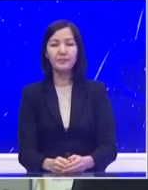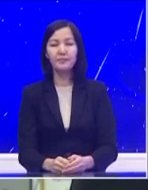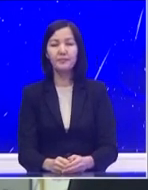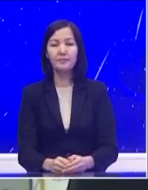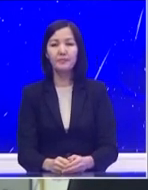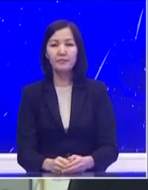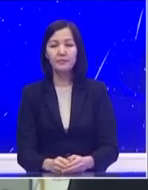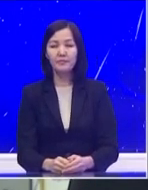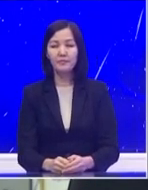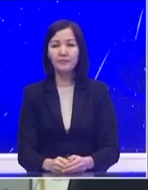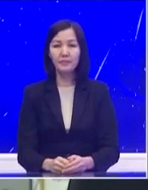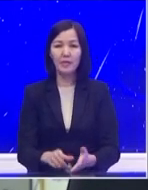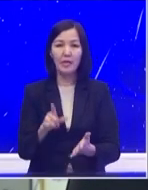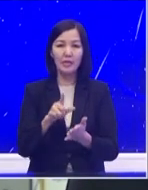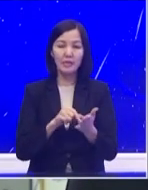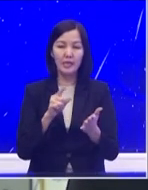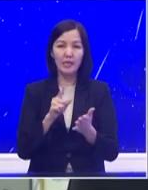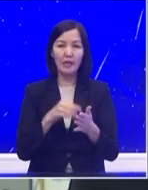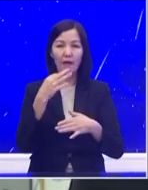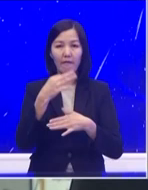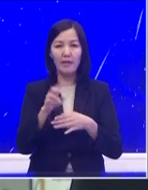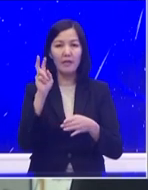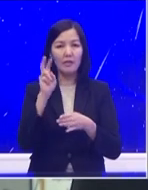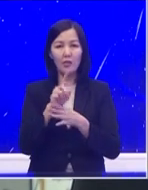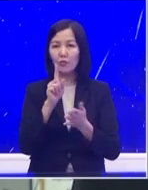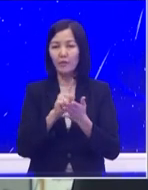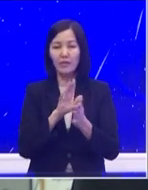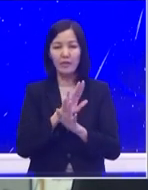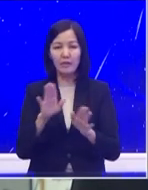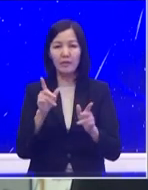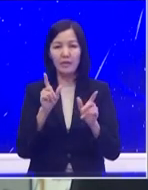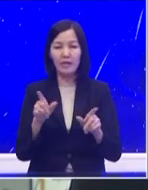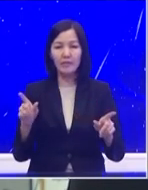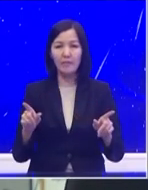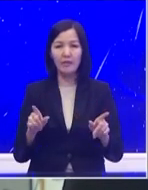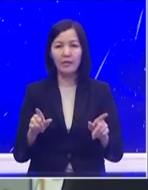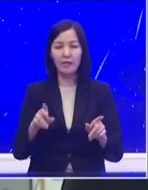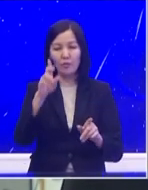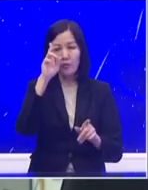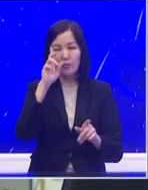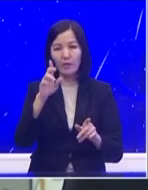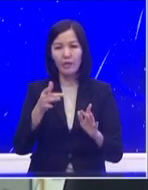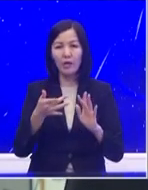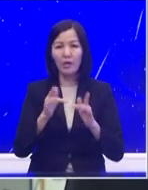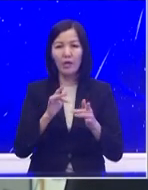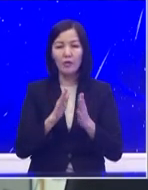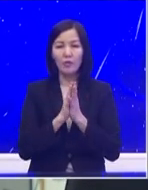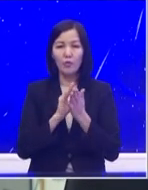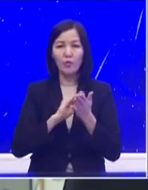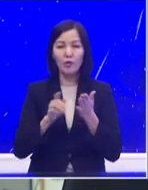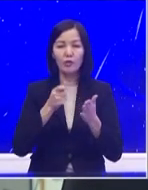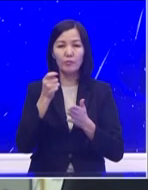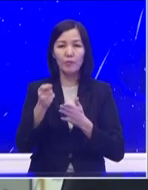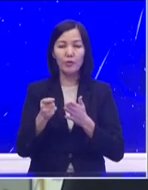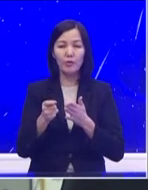заявления. Зейнетақы қорына келу міндетті емес. Азаматтарға арналған үкімет мемлекеттік корпорациясына олар өтініш беру арқылы